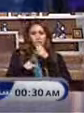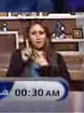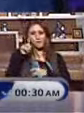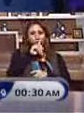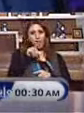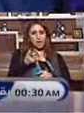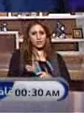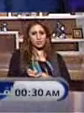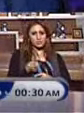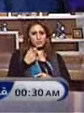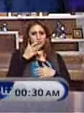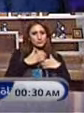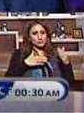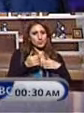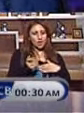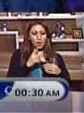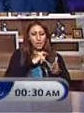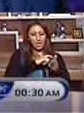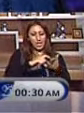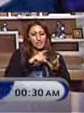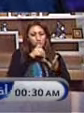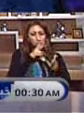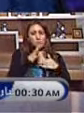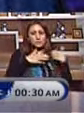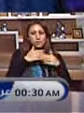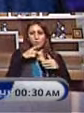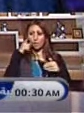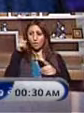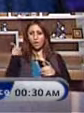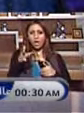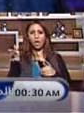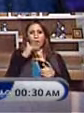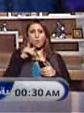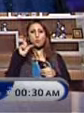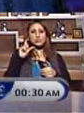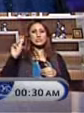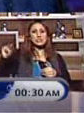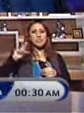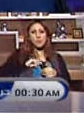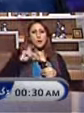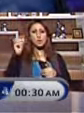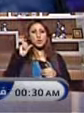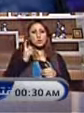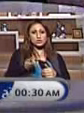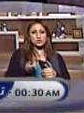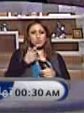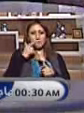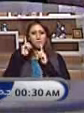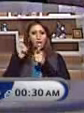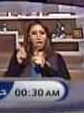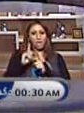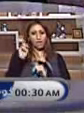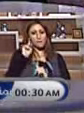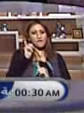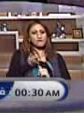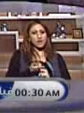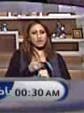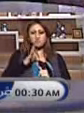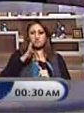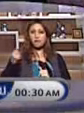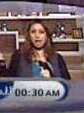ادي اروح فين في الحديث ده بقى ان شاء الله اين اذهب انا سبحان الله لا يسخر قوم من قوم عسى ان يكونوا